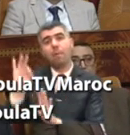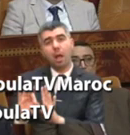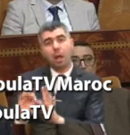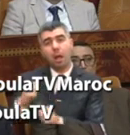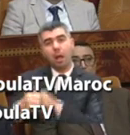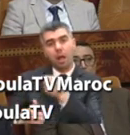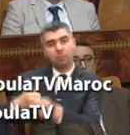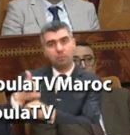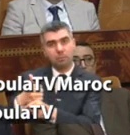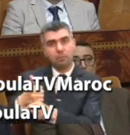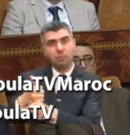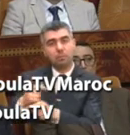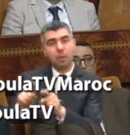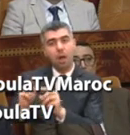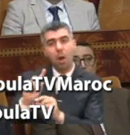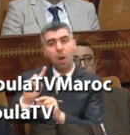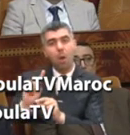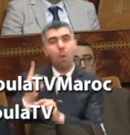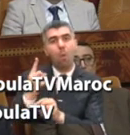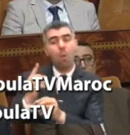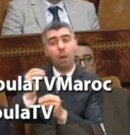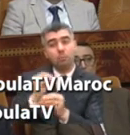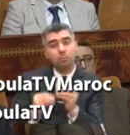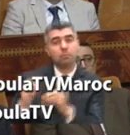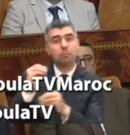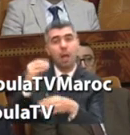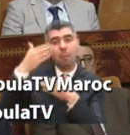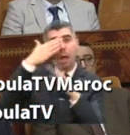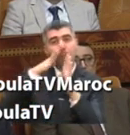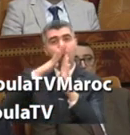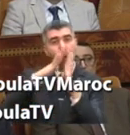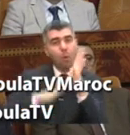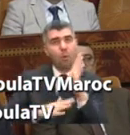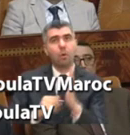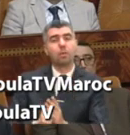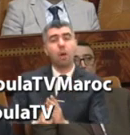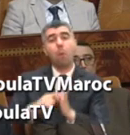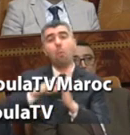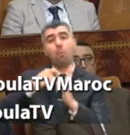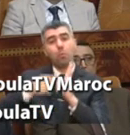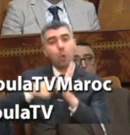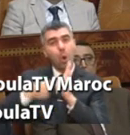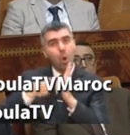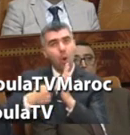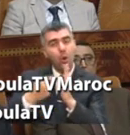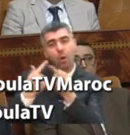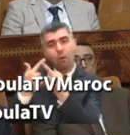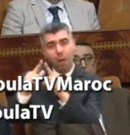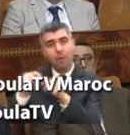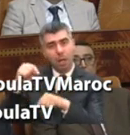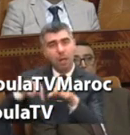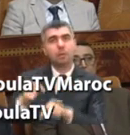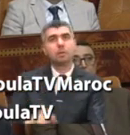مما يجعله يتصدى المرتبة الأولى وطنيا، وعدة مشاريع رأت النور كذلك في الإقليم،